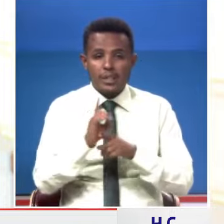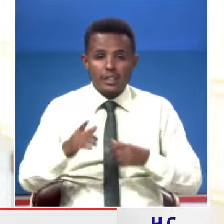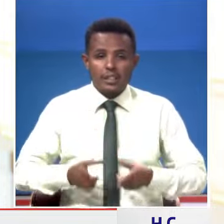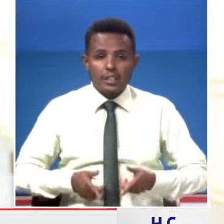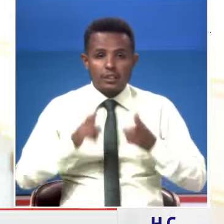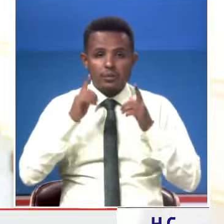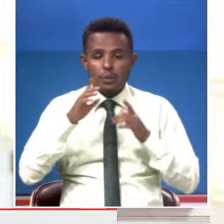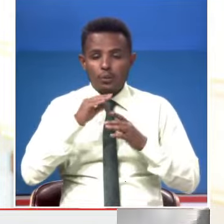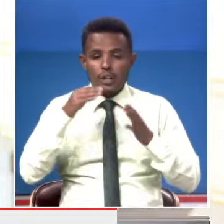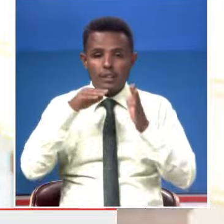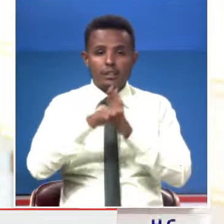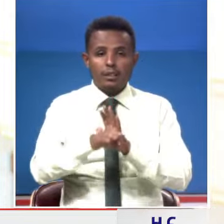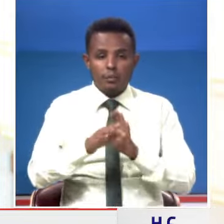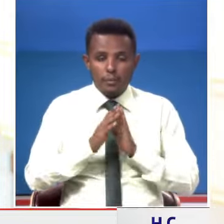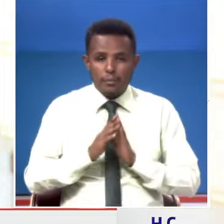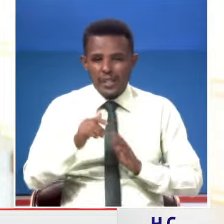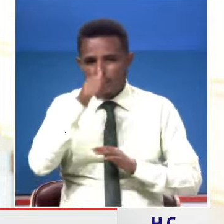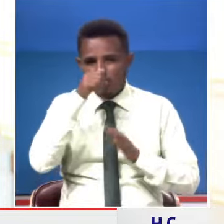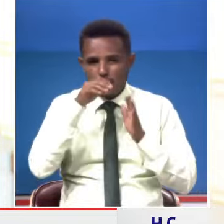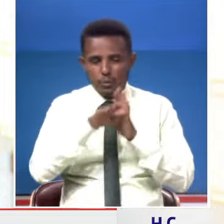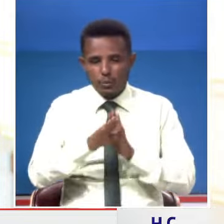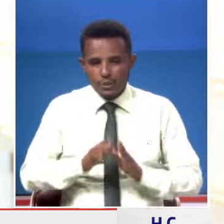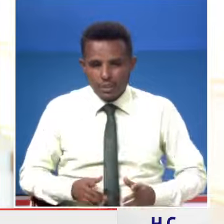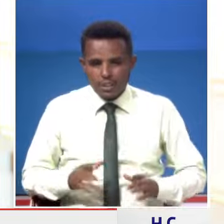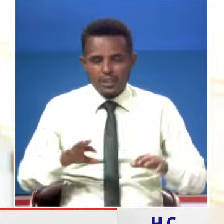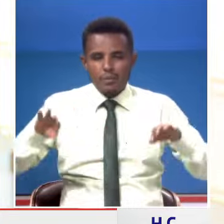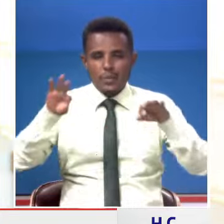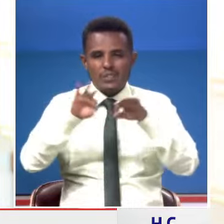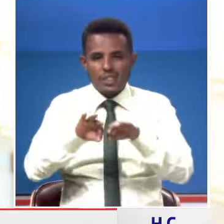እንዲገቡና በኢትዮጵያ ውስጥ